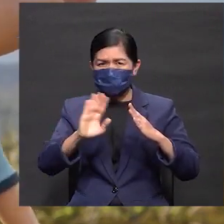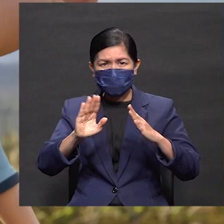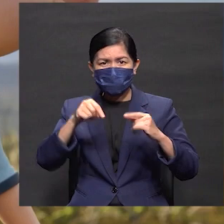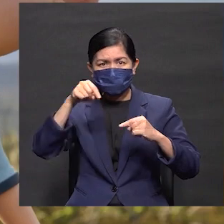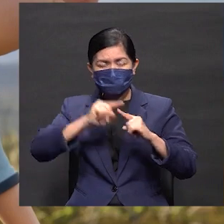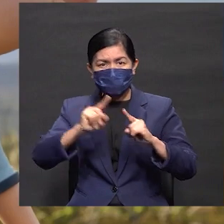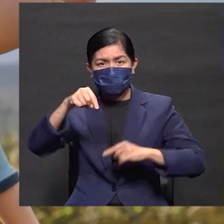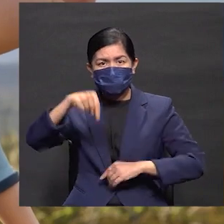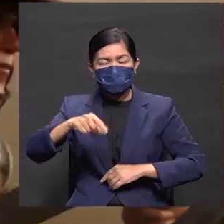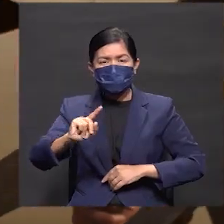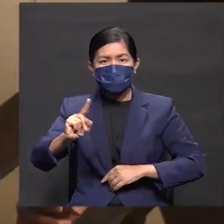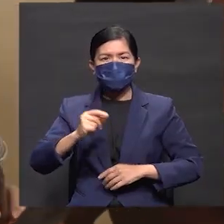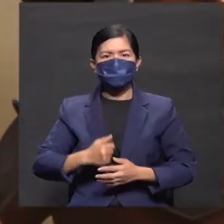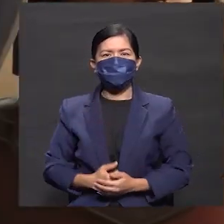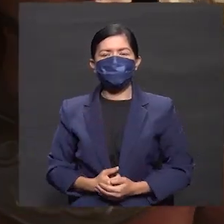ที่ไหนเนี่ย